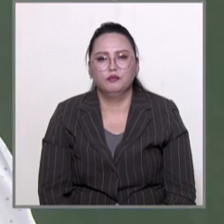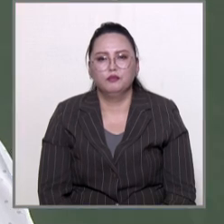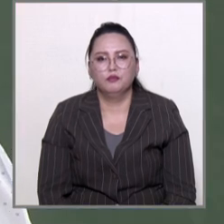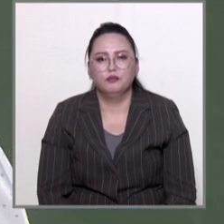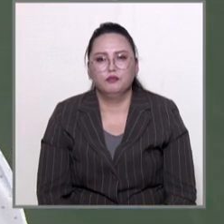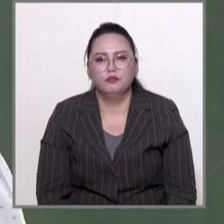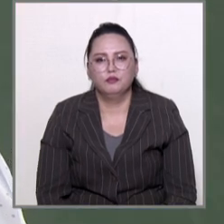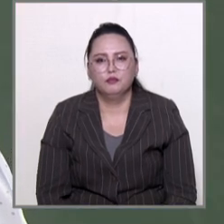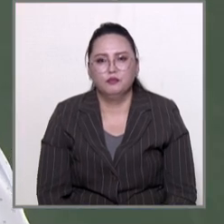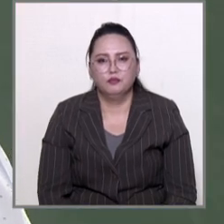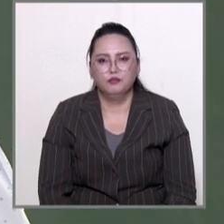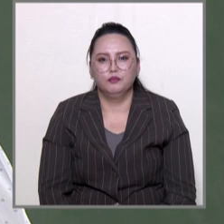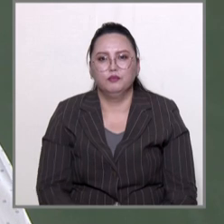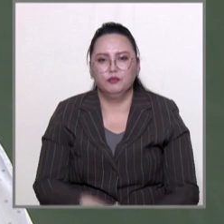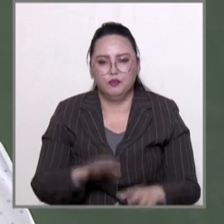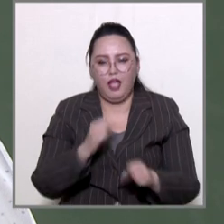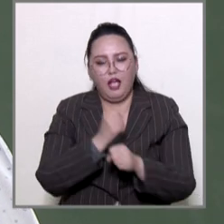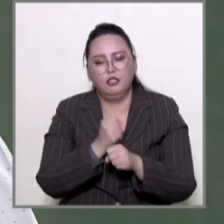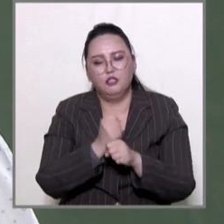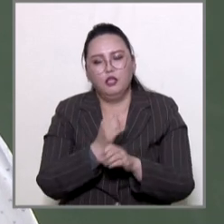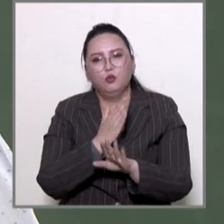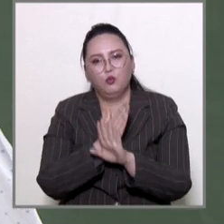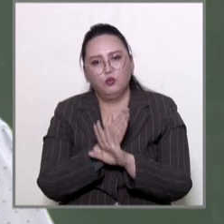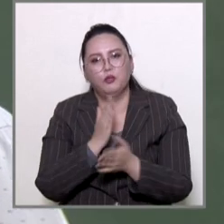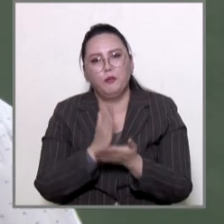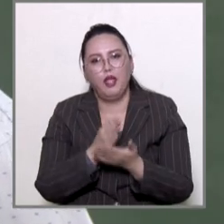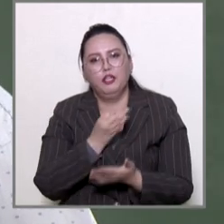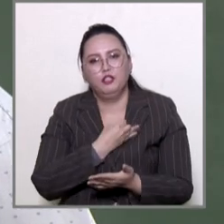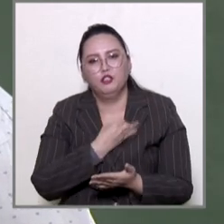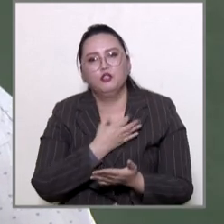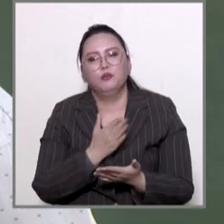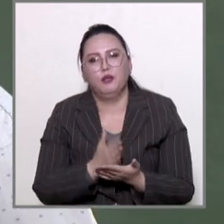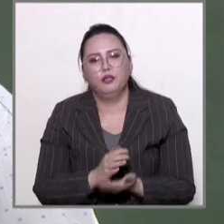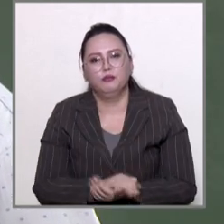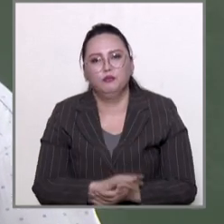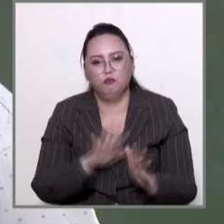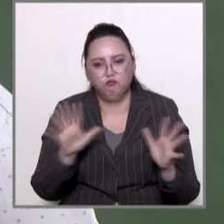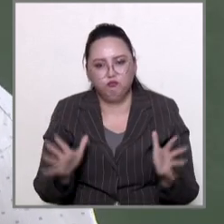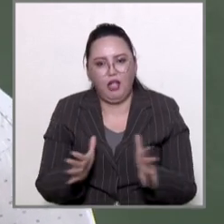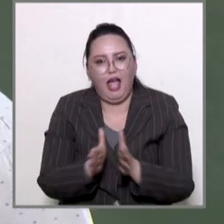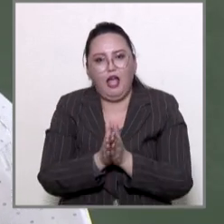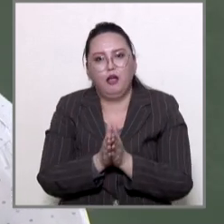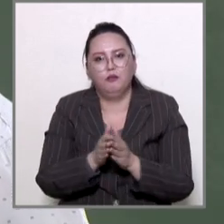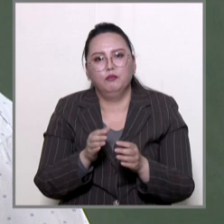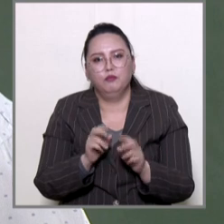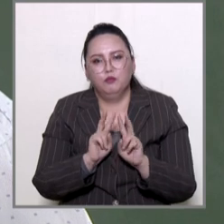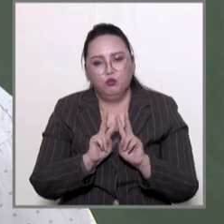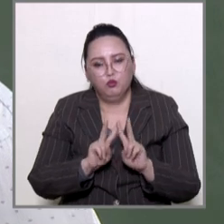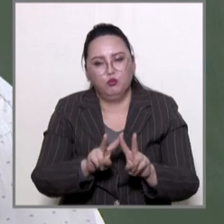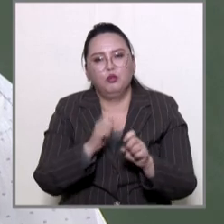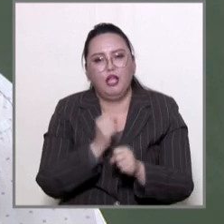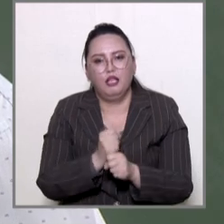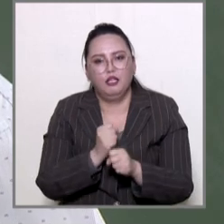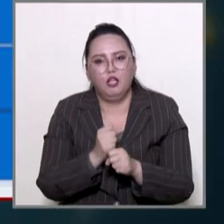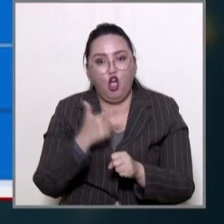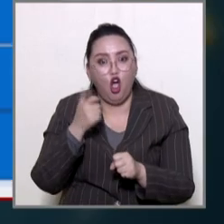За, та бүхэн маань тодорхой хэмжээгээр ажилласан байх. Бүгдээрээ хамтарч цааш